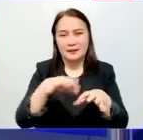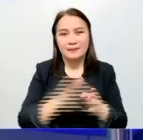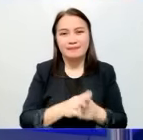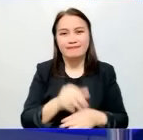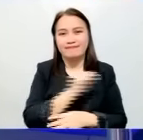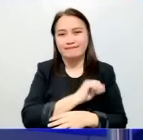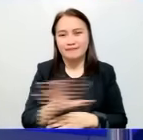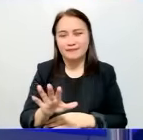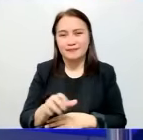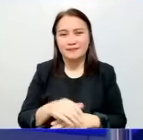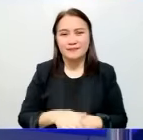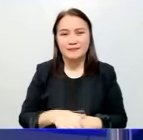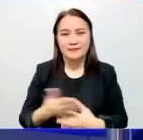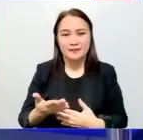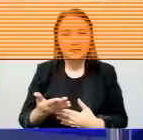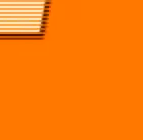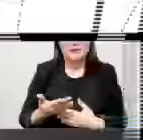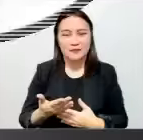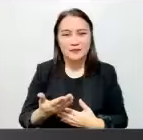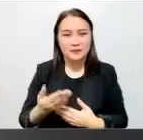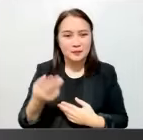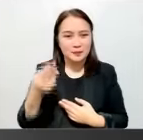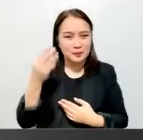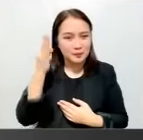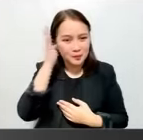Brian Basa, exclusive.